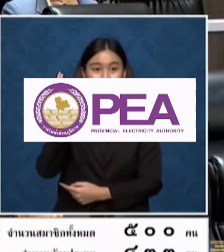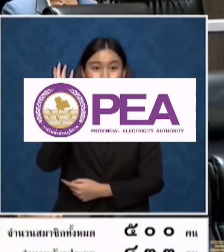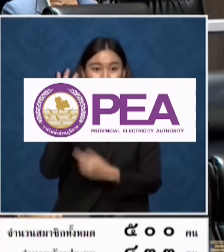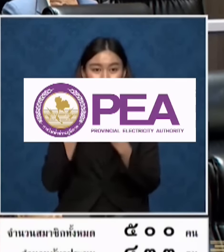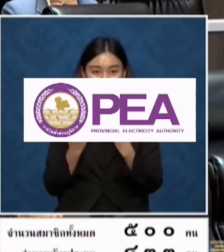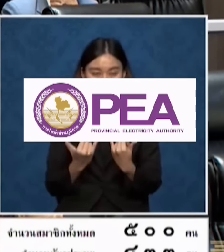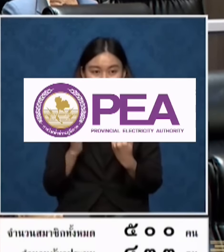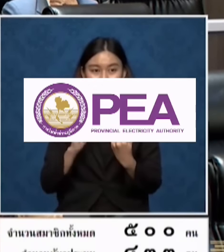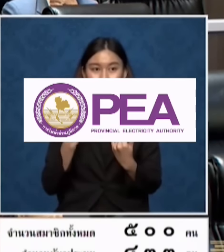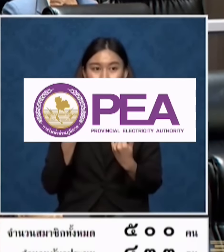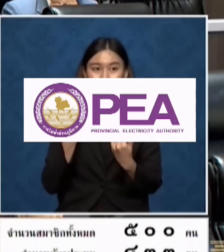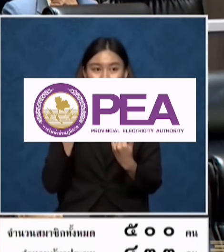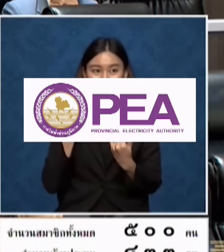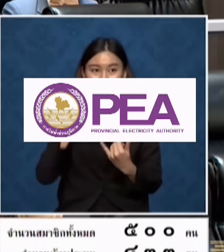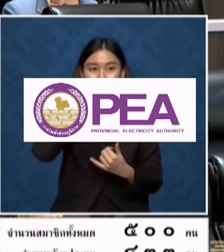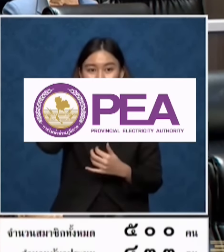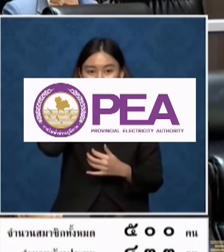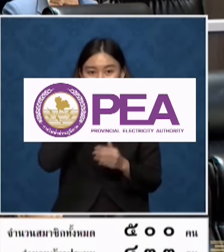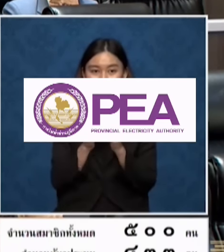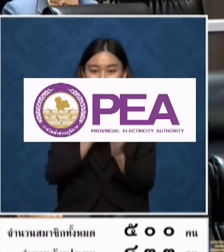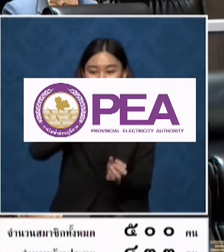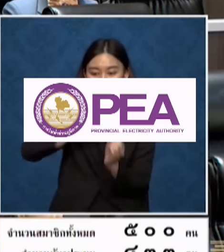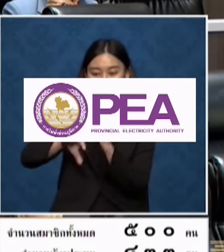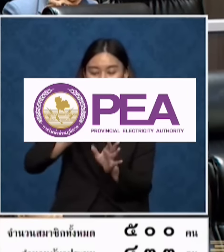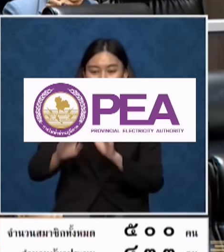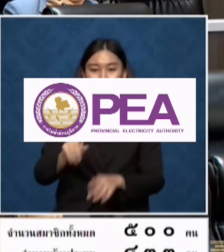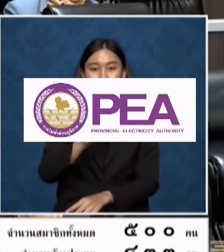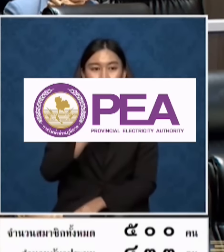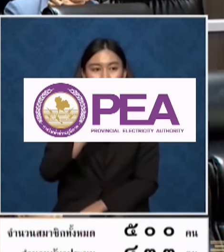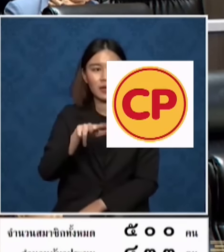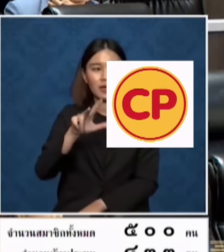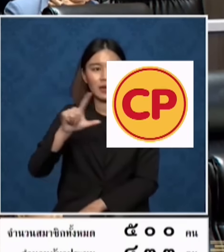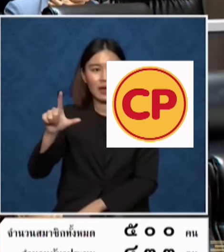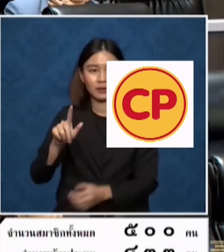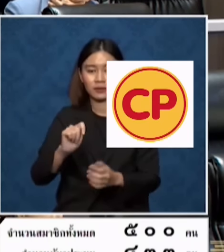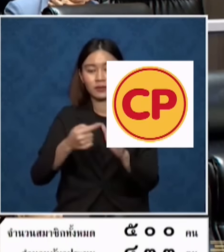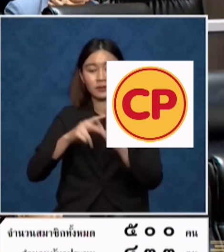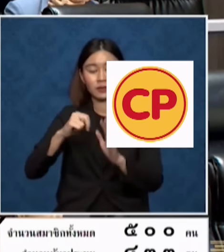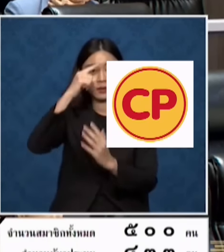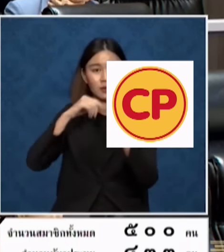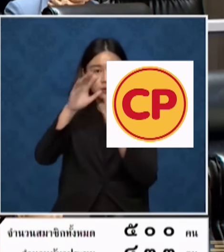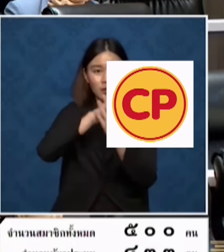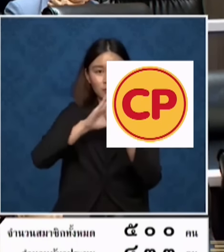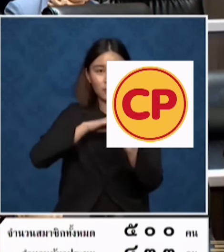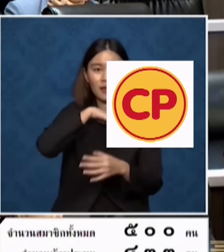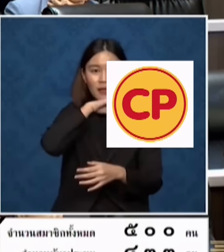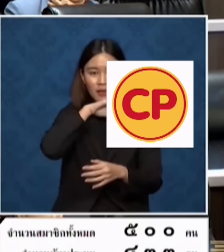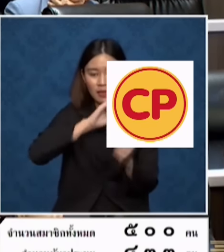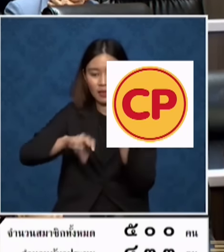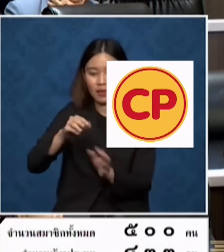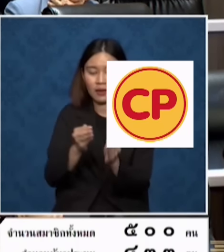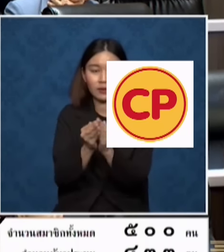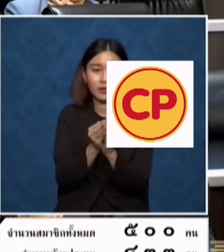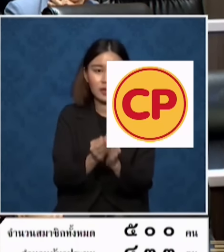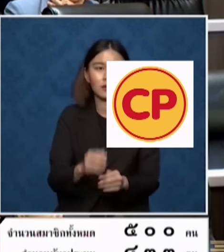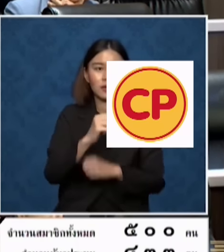เรานี้เนี่ยมีขยะอาหารปีหนึ่ง 3,000 ล้านตันในประเทศไทยเราเนี่ยมีขยะอาหาร